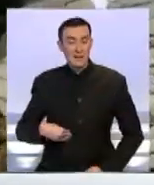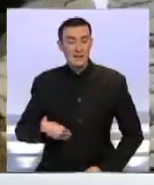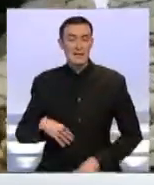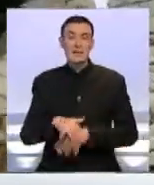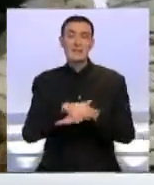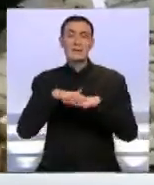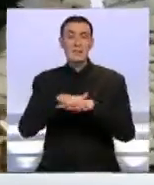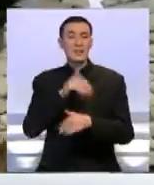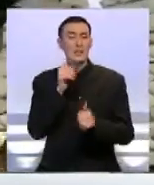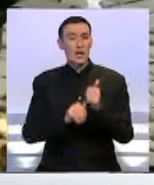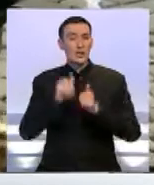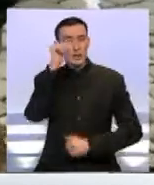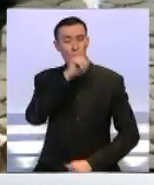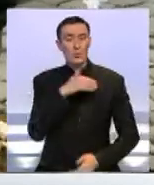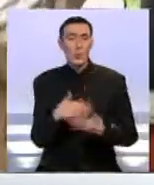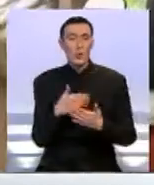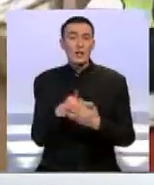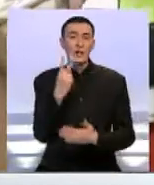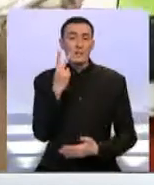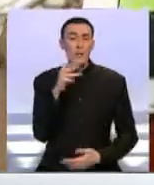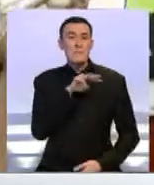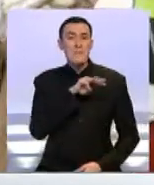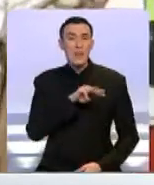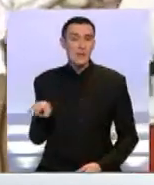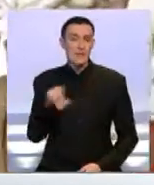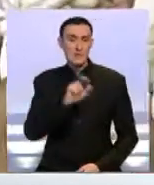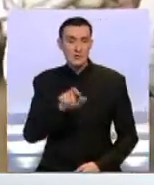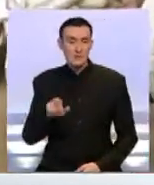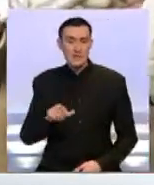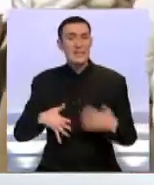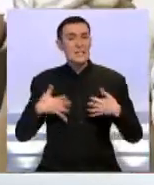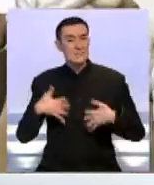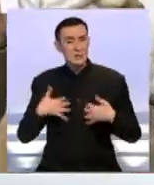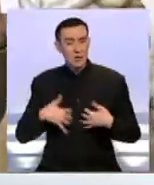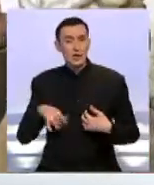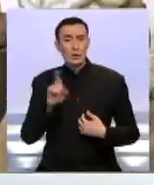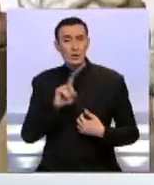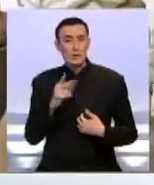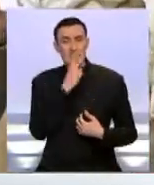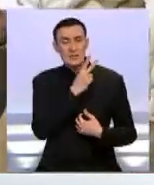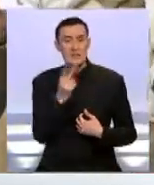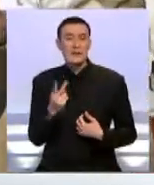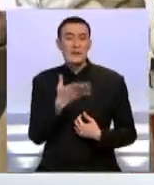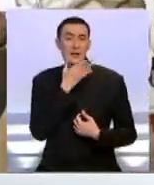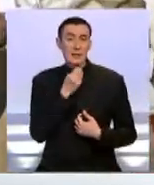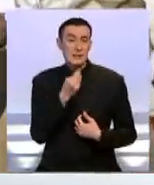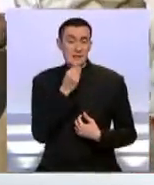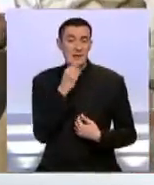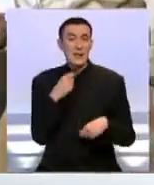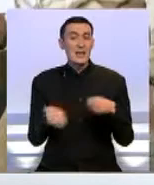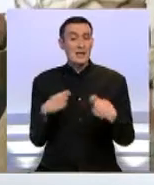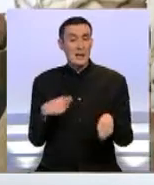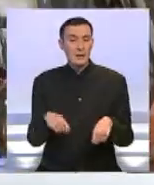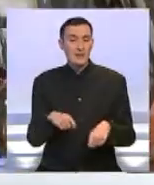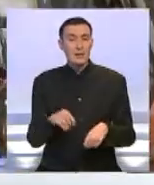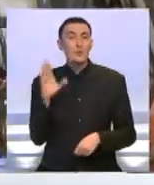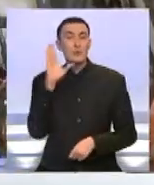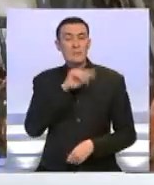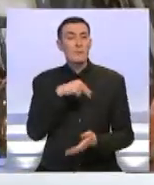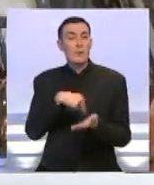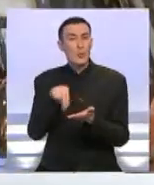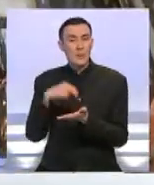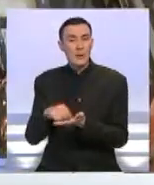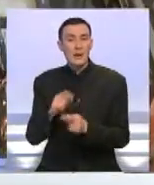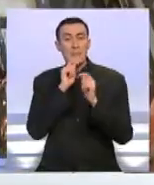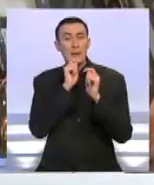собирает ежегодно около 2 миллионов посетителей. Они спешат сюда, чтобы насладиться красотой ярмарок и успеть купить